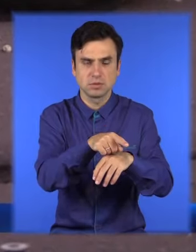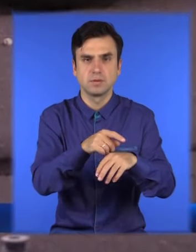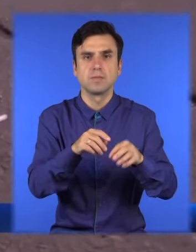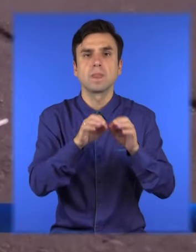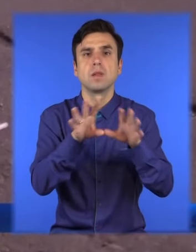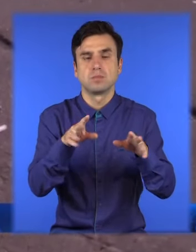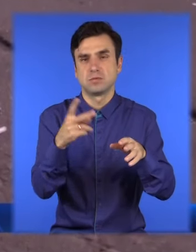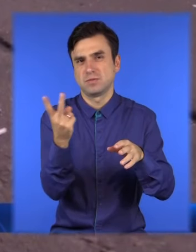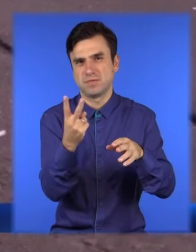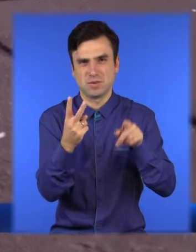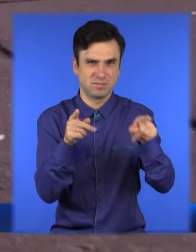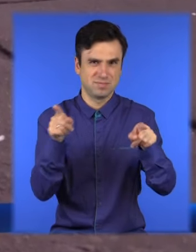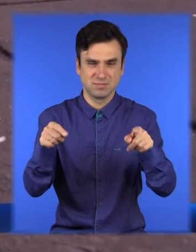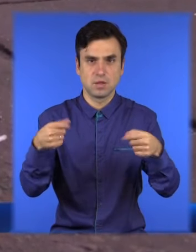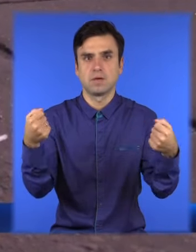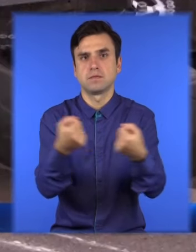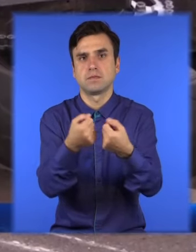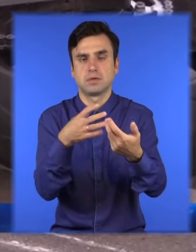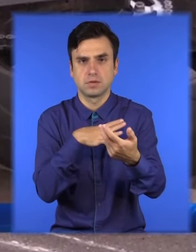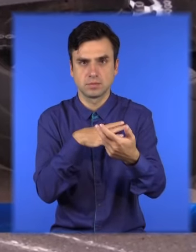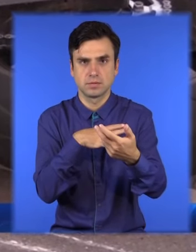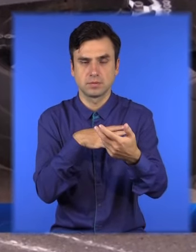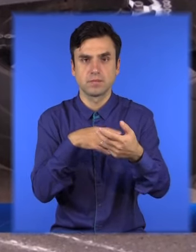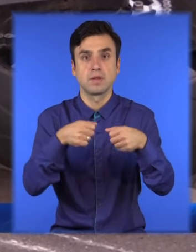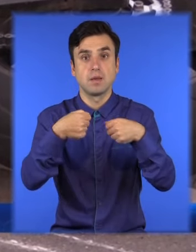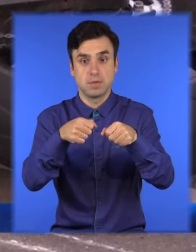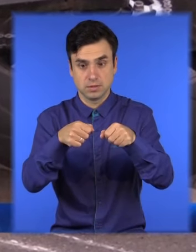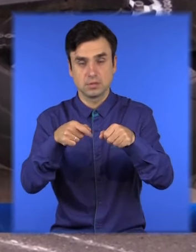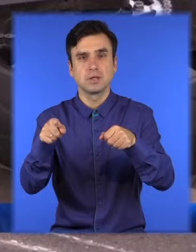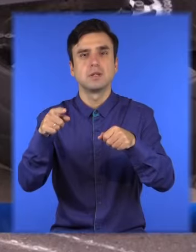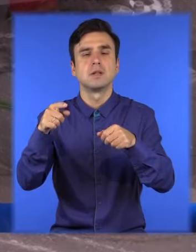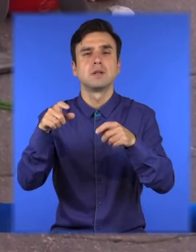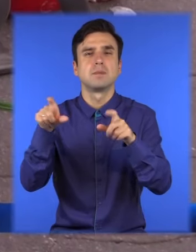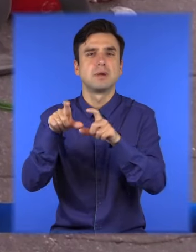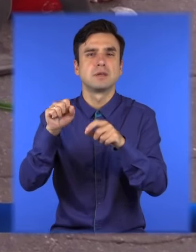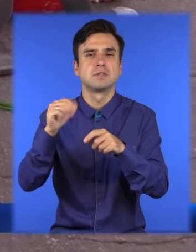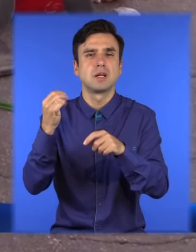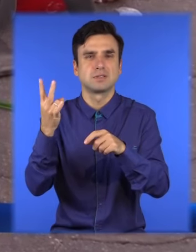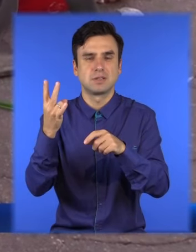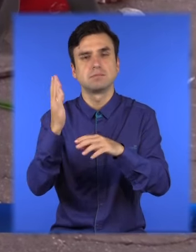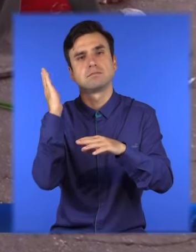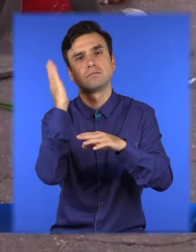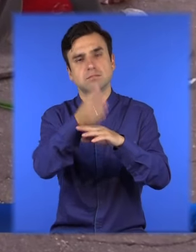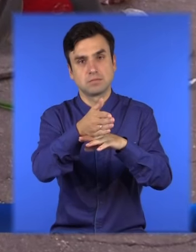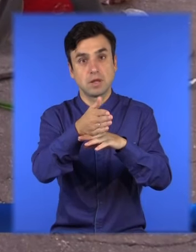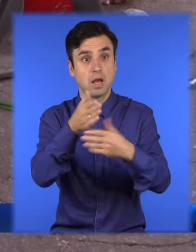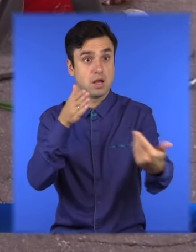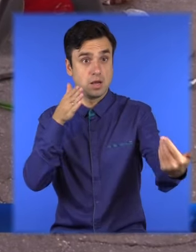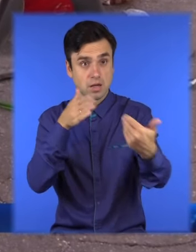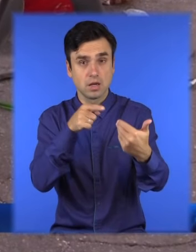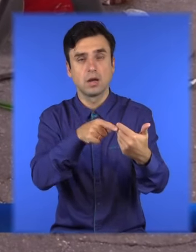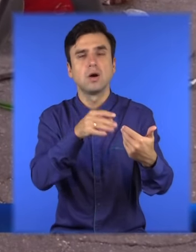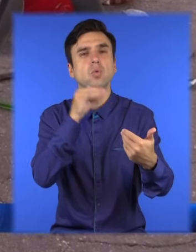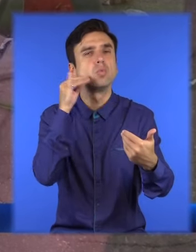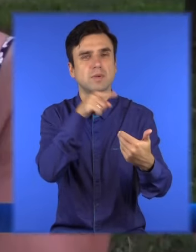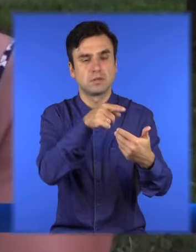керманичі двоколісних не розминулись на дорозі. Водій мотоциклу рухався зі сторони сонячної галереї. У той час, як з мікрорайону Ювілейний, йому